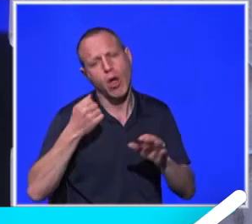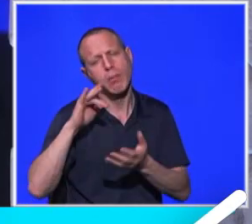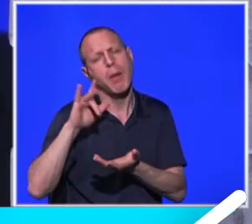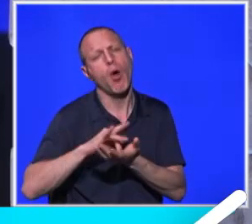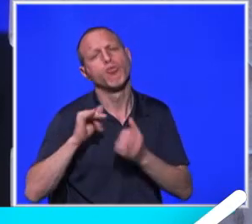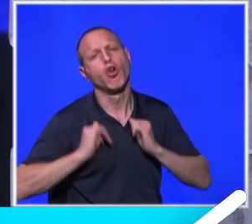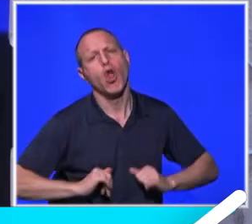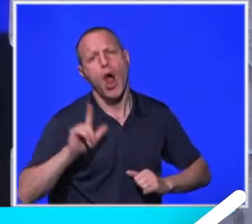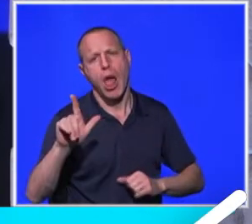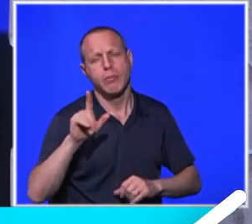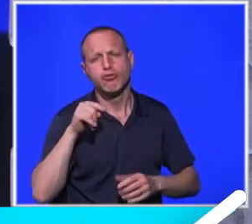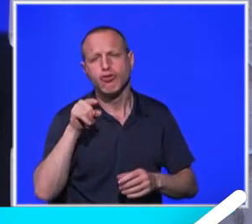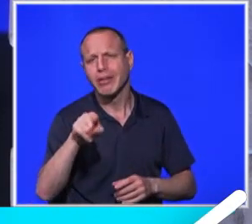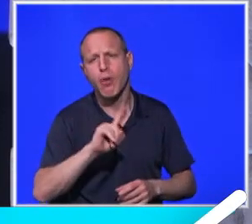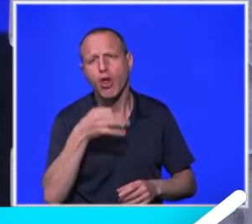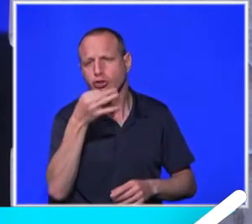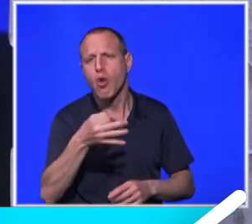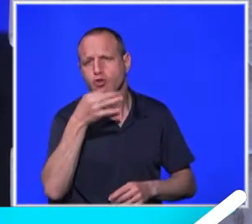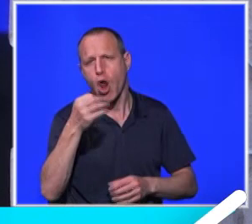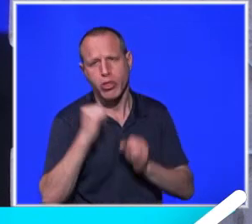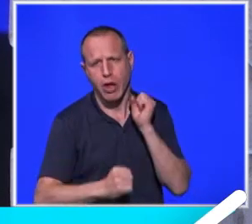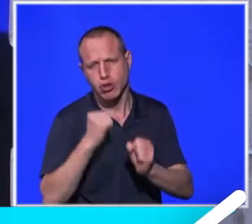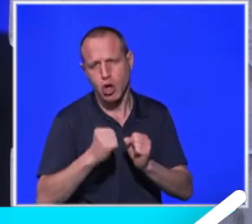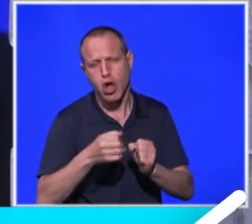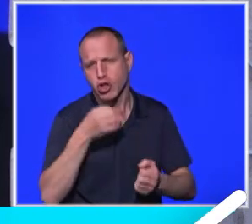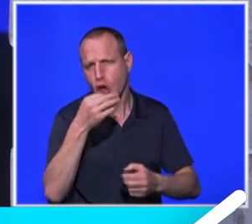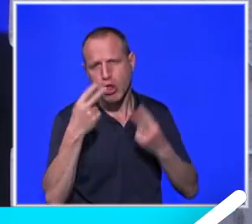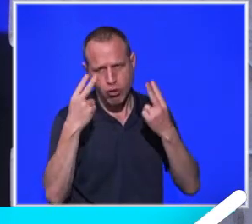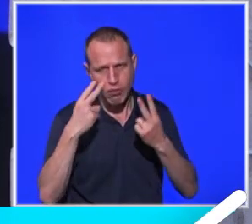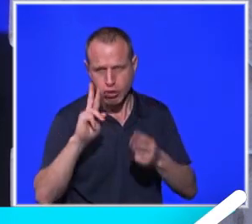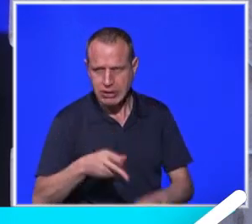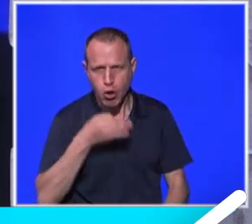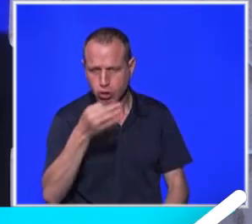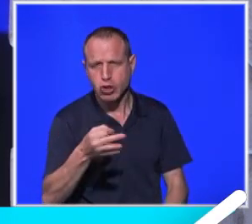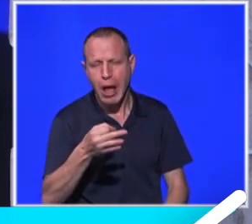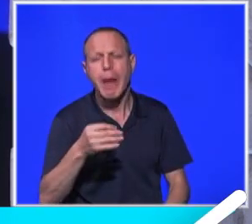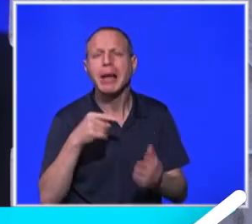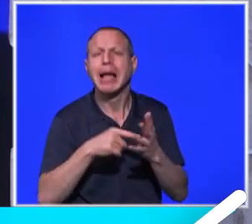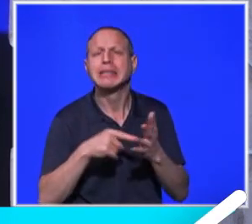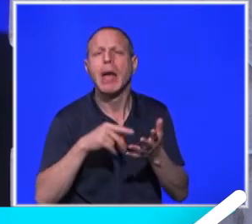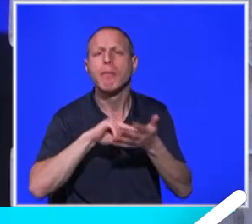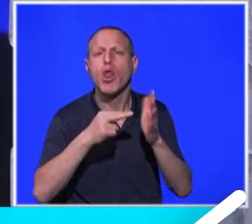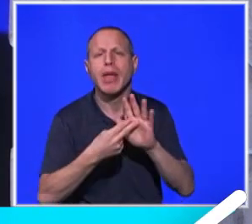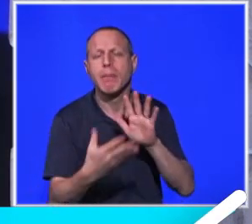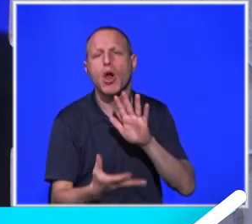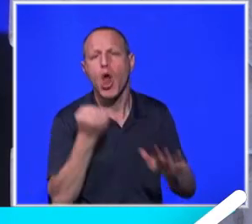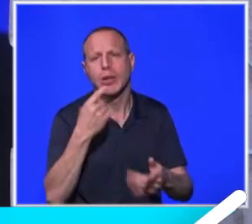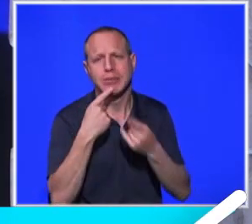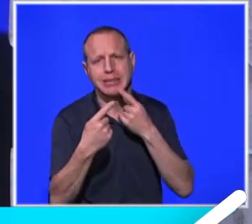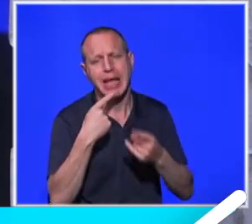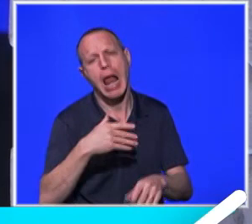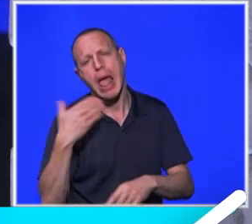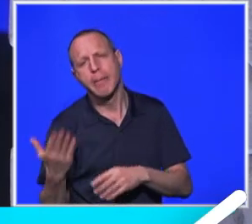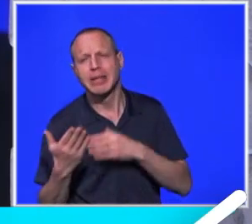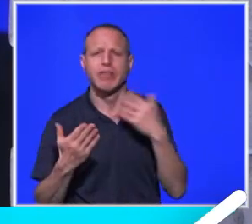להם, כדי שאתם לא תשאלו את השאלות הקשות. את השאלות החשובות שצריכות להישאל. ולכן הפוליטיקאים לוקחים את השיח